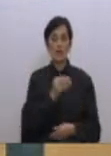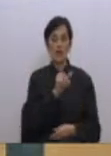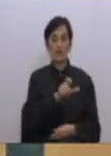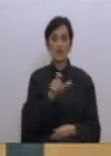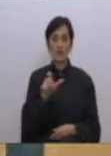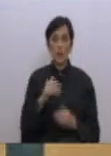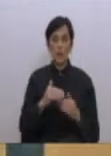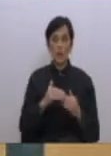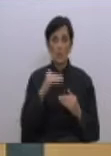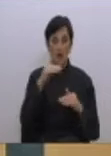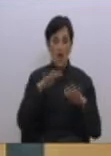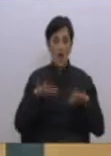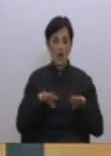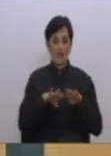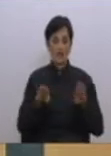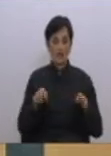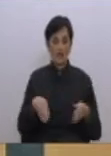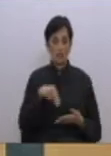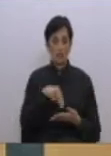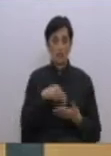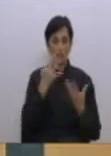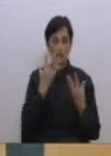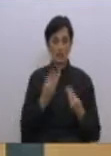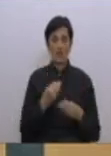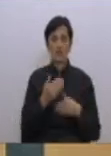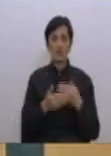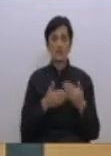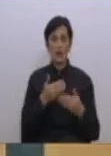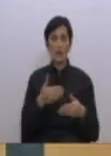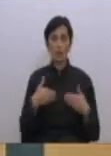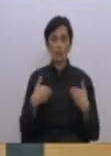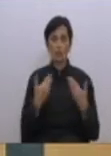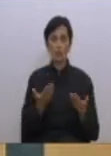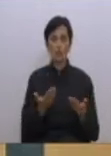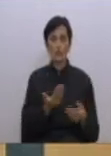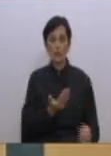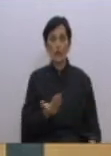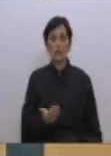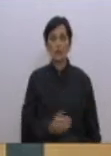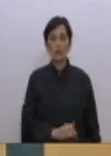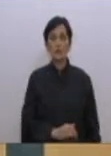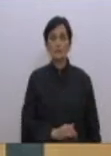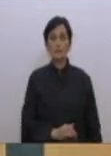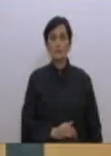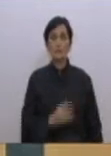ამ მაღალი ტრიბუნიდან ეს დღე და წარბატებები უსურვო მათ.